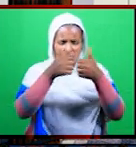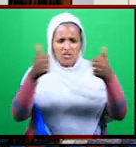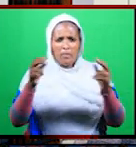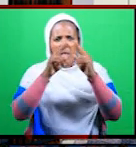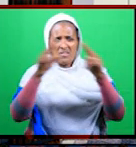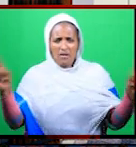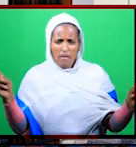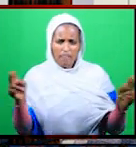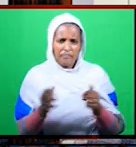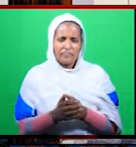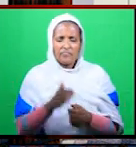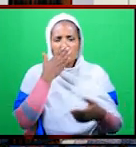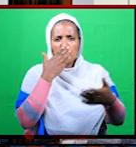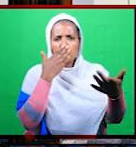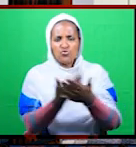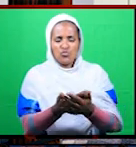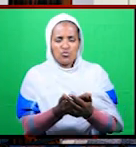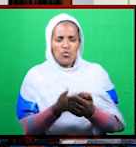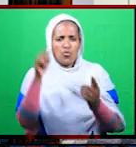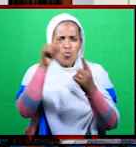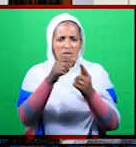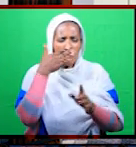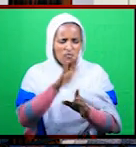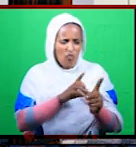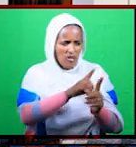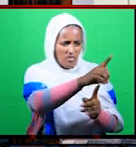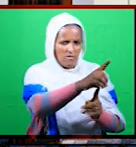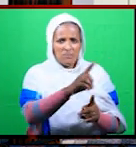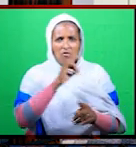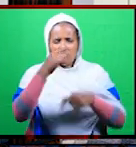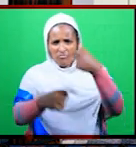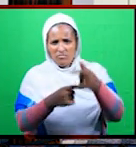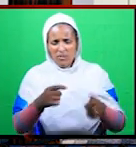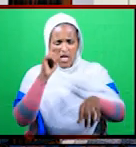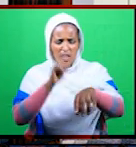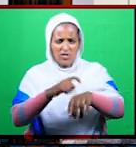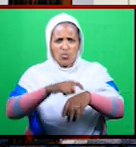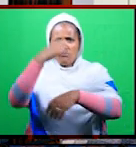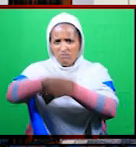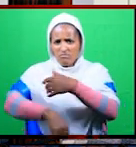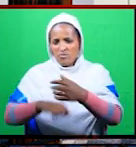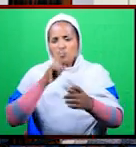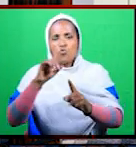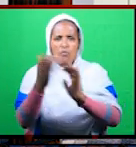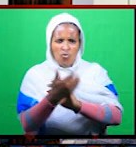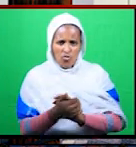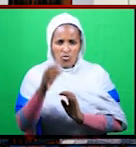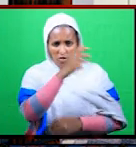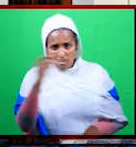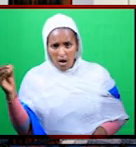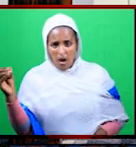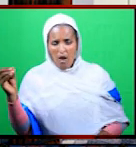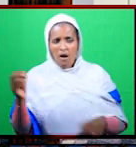ከሆነ እጅግ በጣም ጥሩ ወዳልሆነ አቅጣጫ ሊሄድ ነው፣ ወይም ደግሞ ጊዜውን እያጠፋ ነው